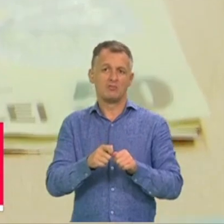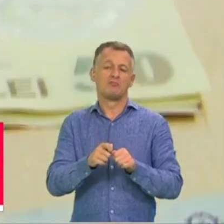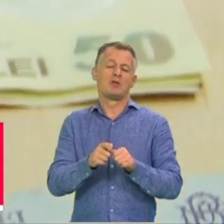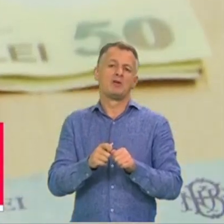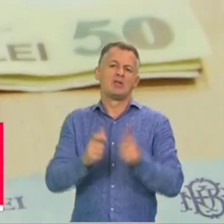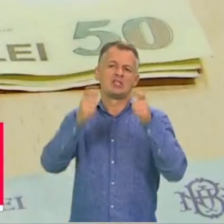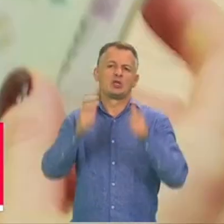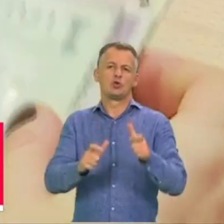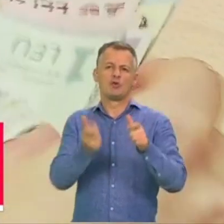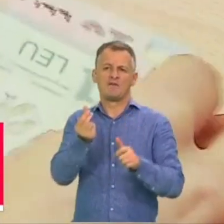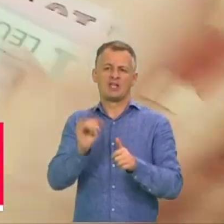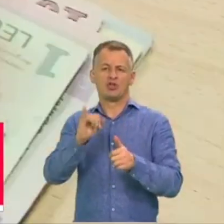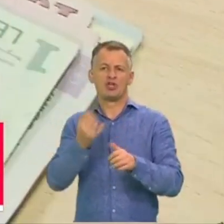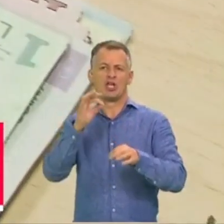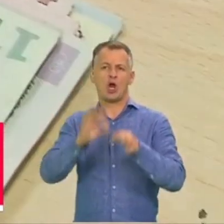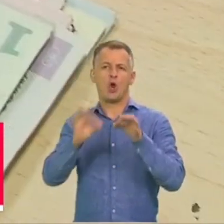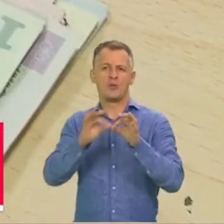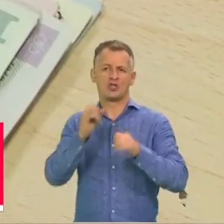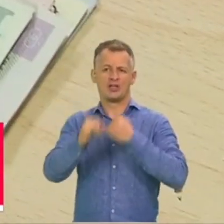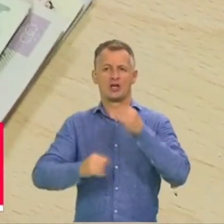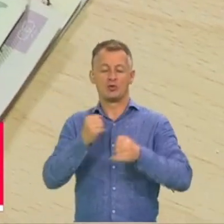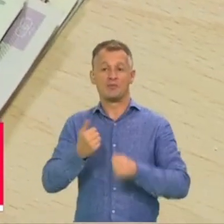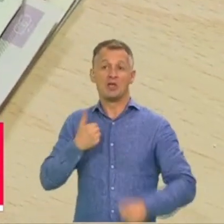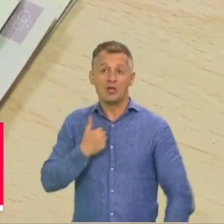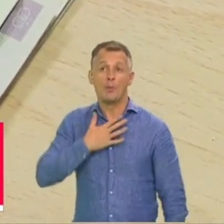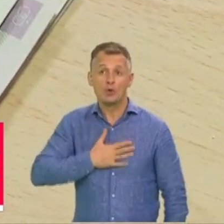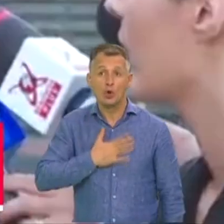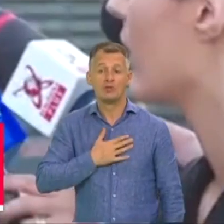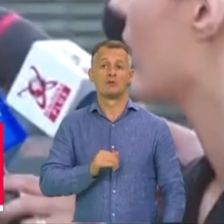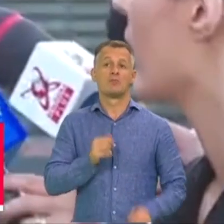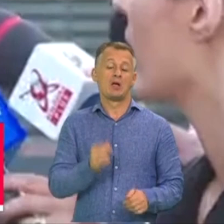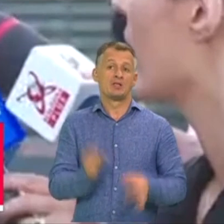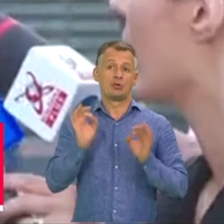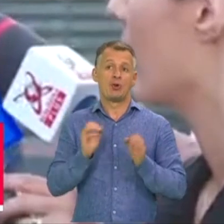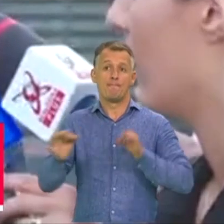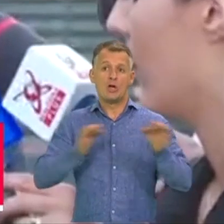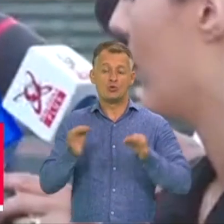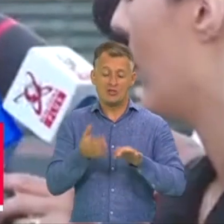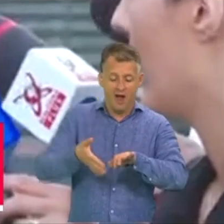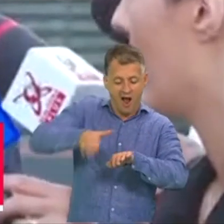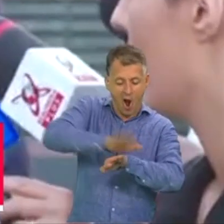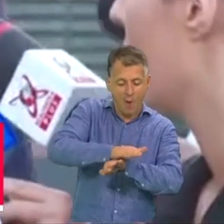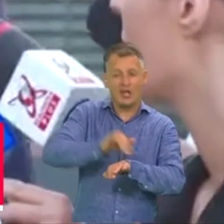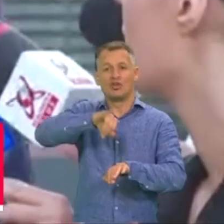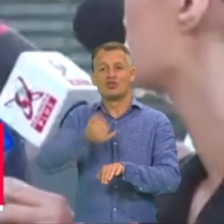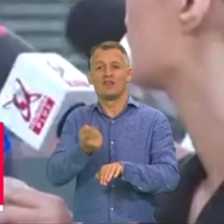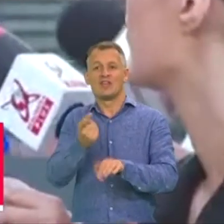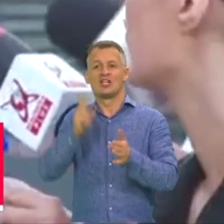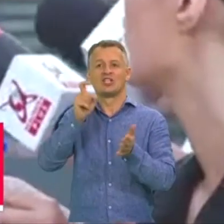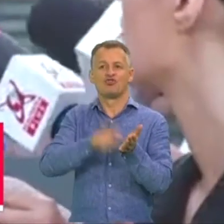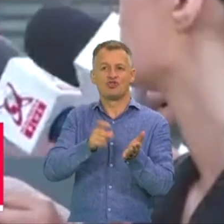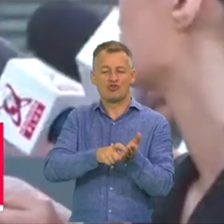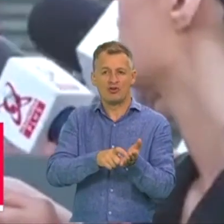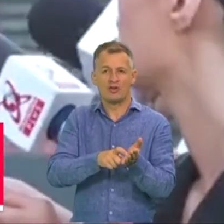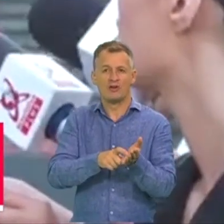fiscale și economice internaționale. Mi-aș dori ca anumite măsuri să acopere și din solicitările